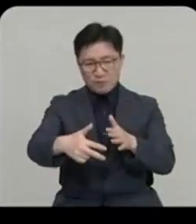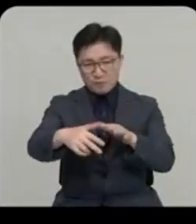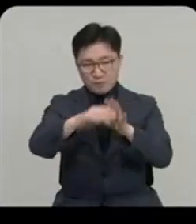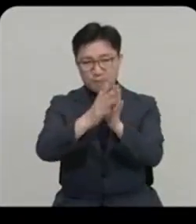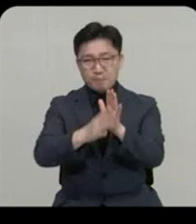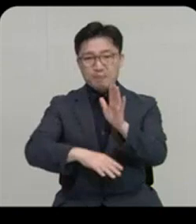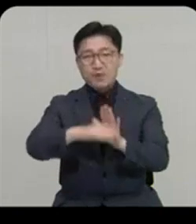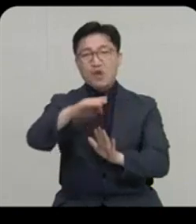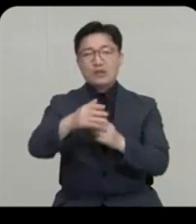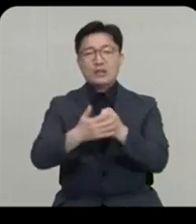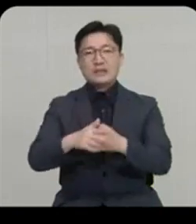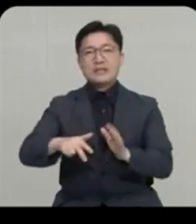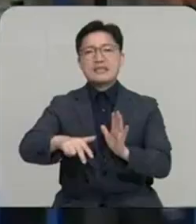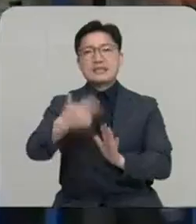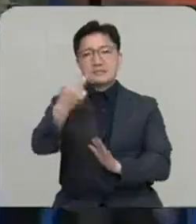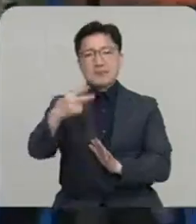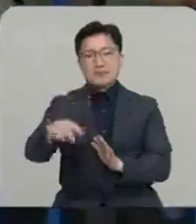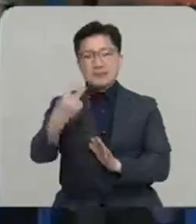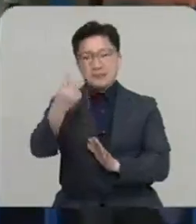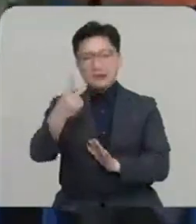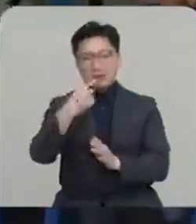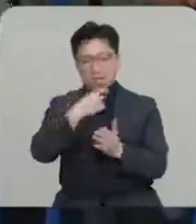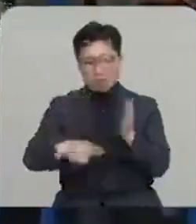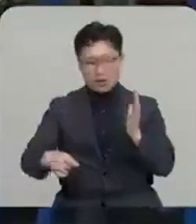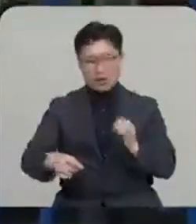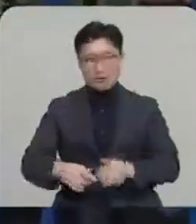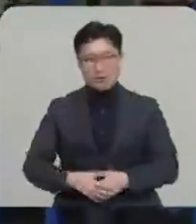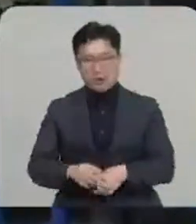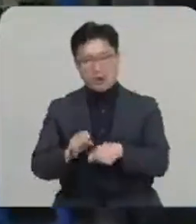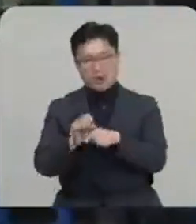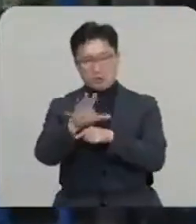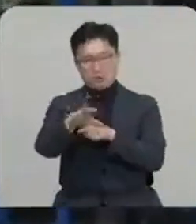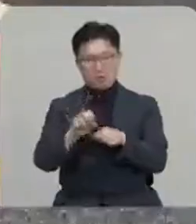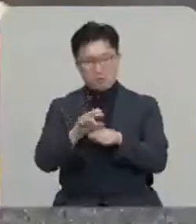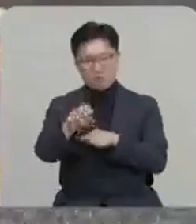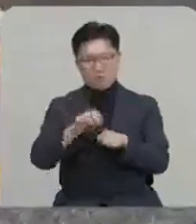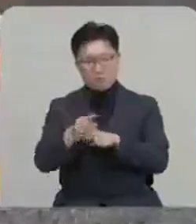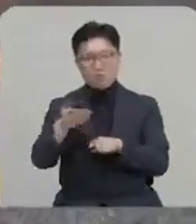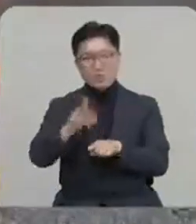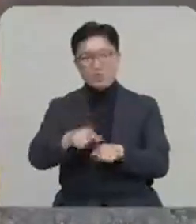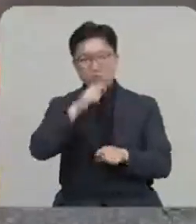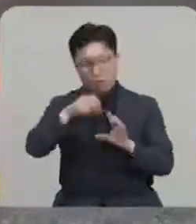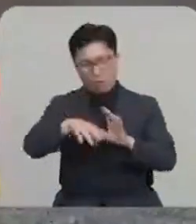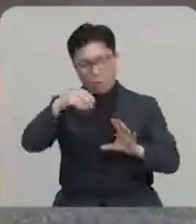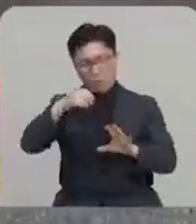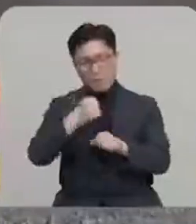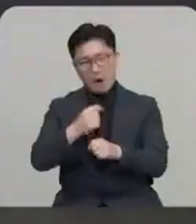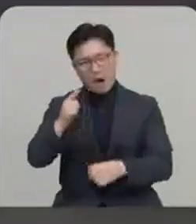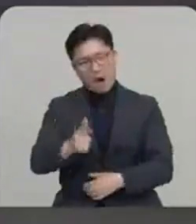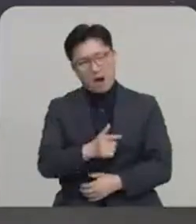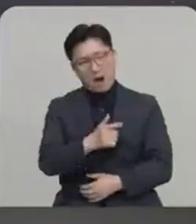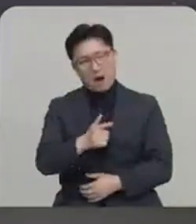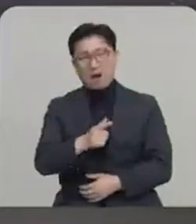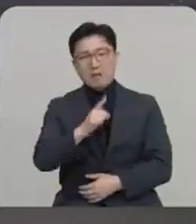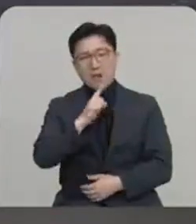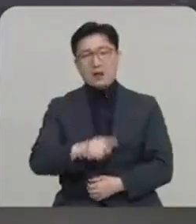등 200여 가구가 피해를 봤습니다. 당시 양수기 수십 대가 동원됐지만 물을 퍼내는 데 한나절이나